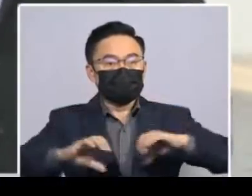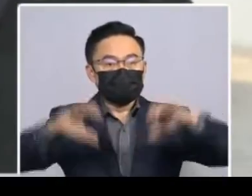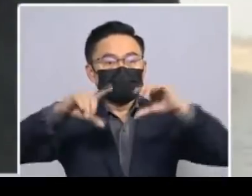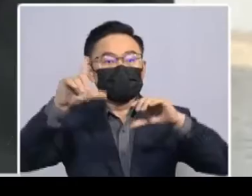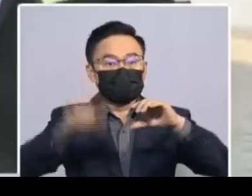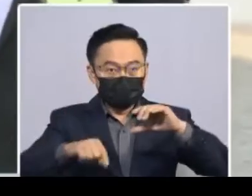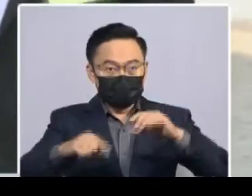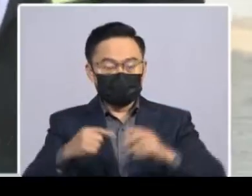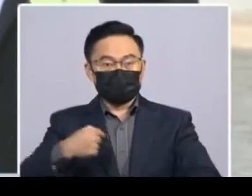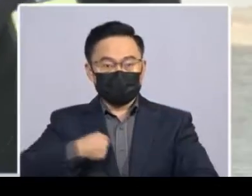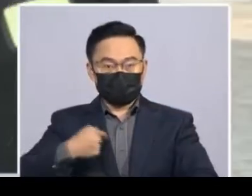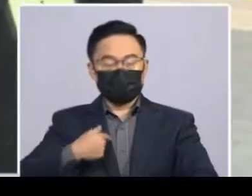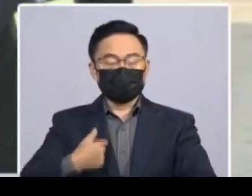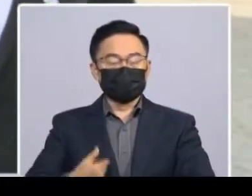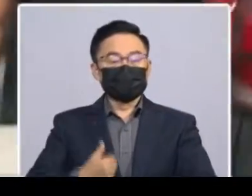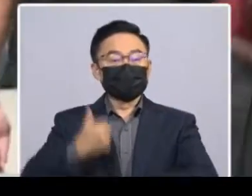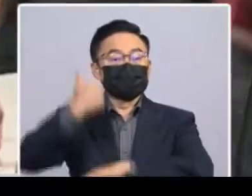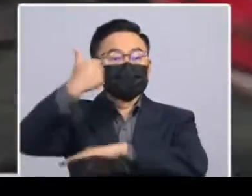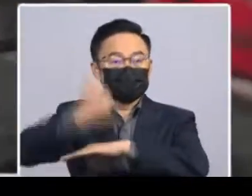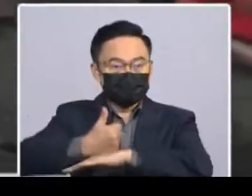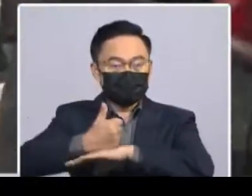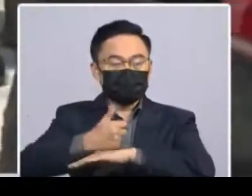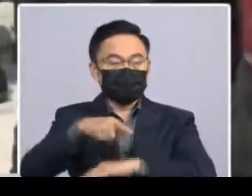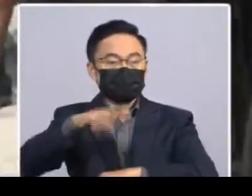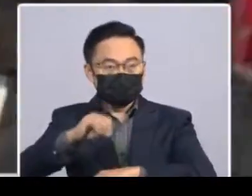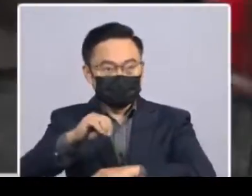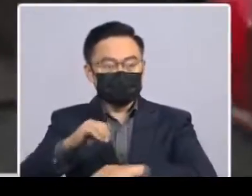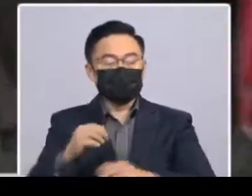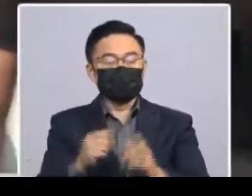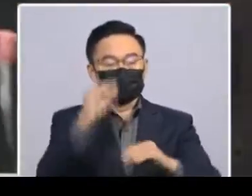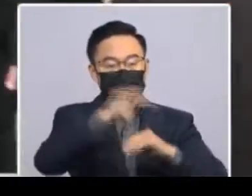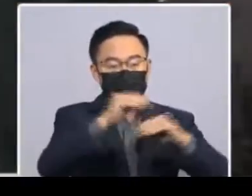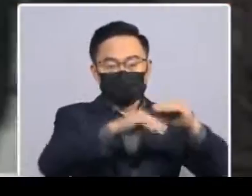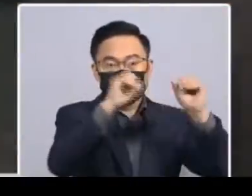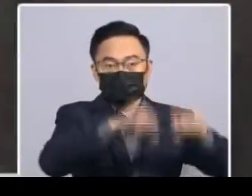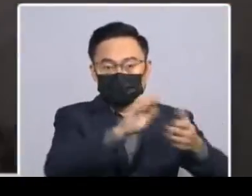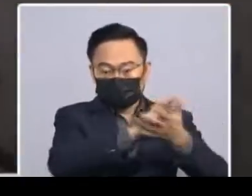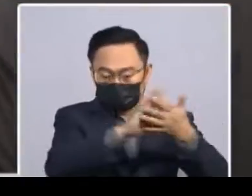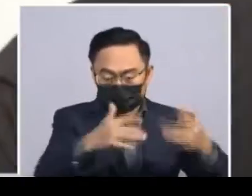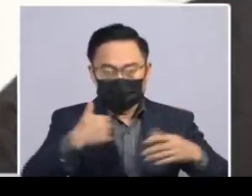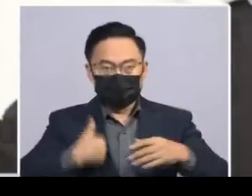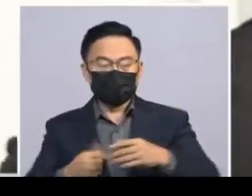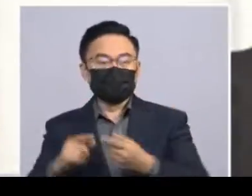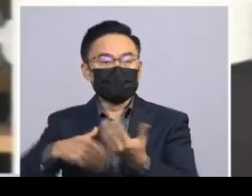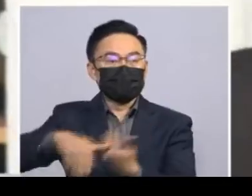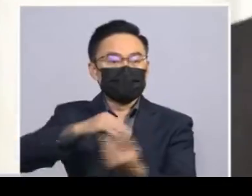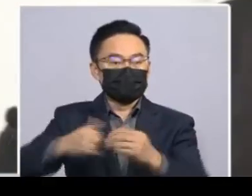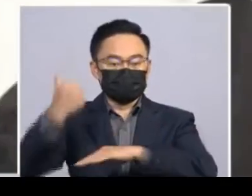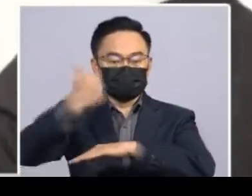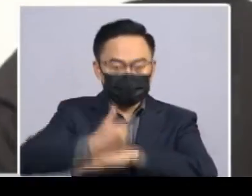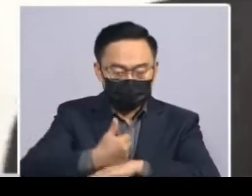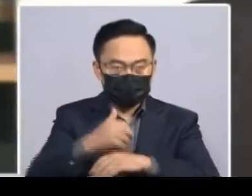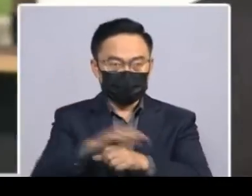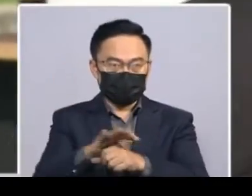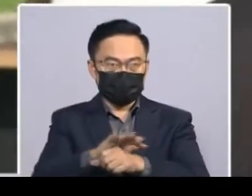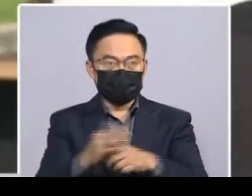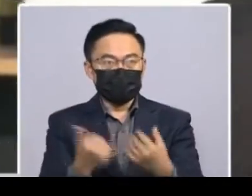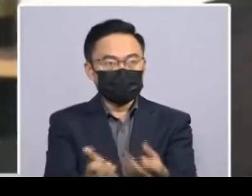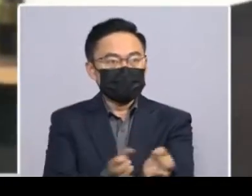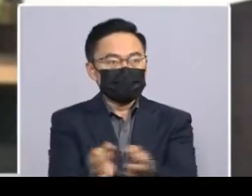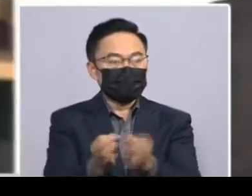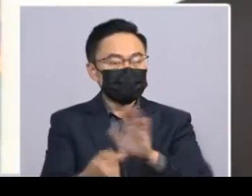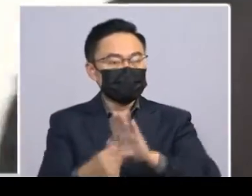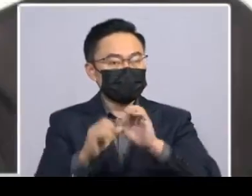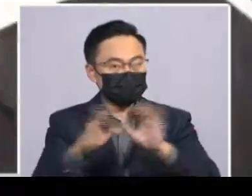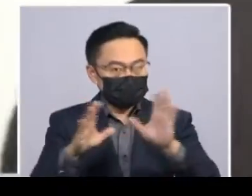นเองจะมารับตำแหน่งเป็นรัฐมนตรีพม.ด้วยซ้ำแต่มีการนำมาเล่นการเมืองกันดังนั้นการมาชี้แจงในครั้งนี้เพื่อให้ศาลเห็นชัดเจนว่า